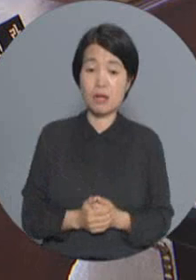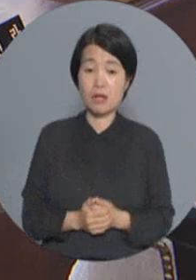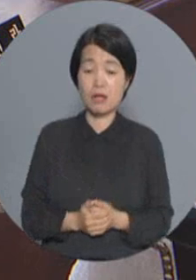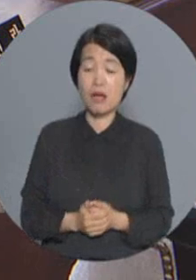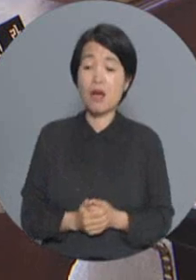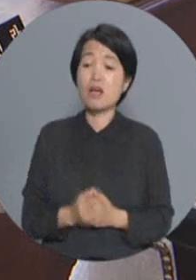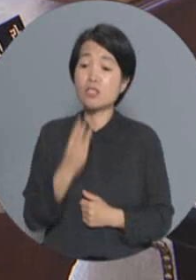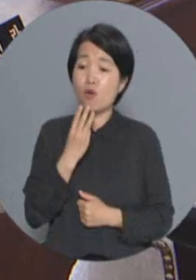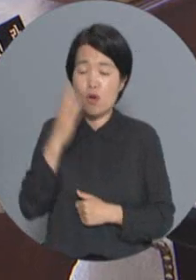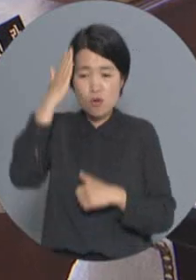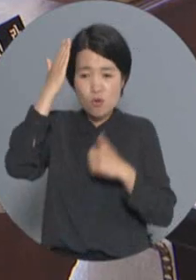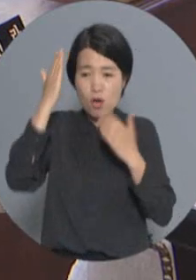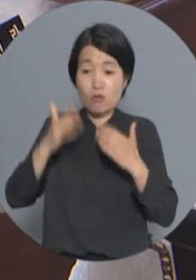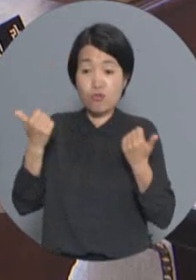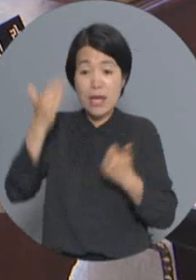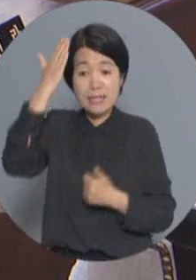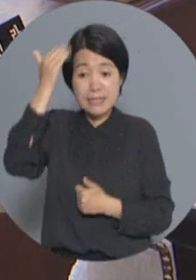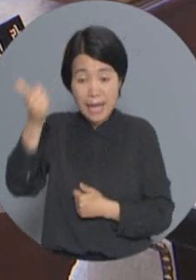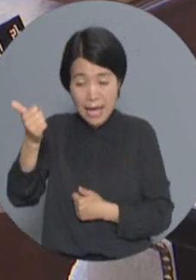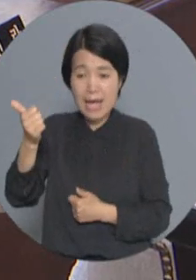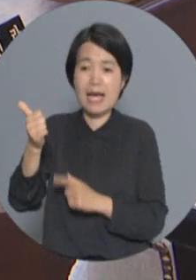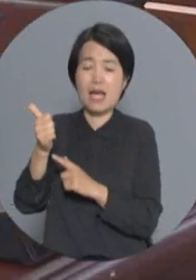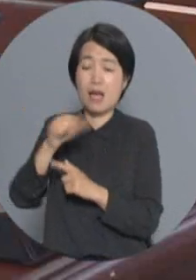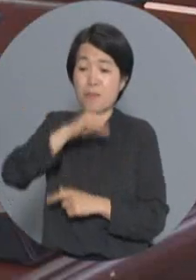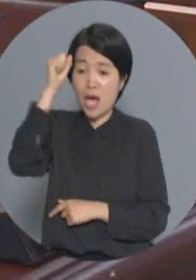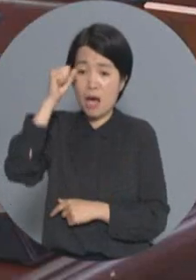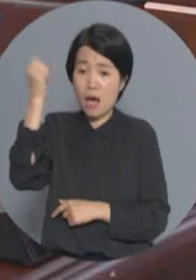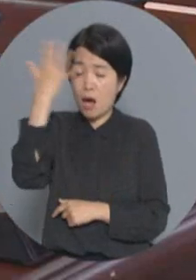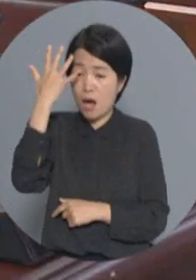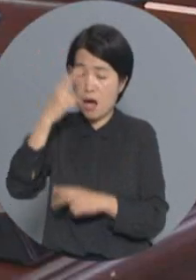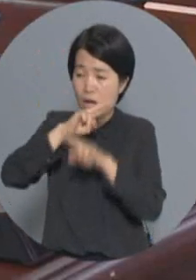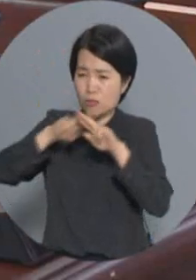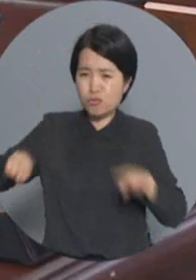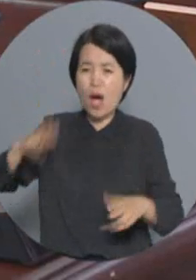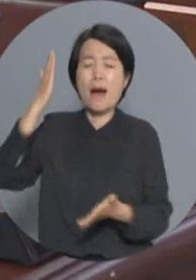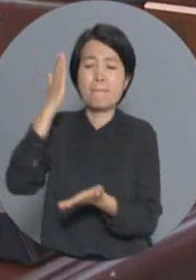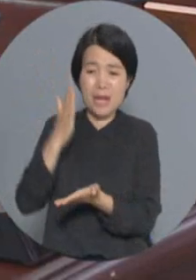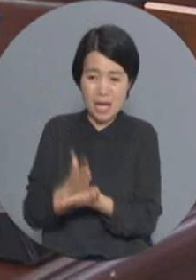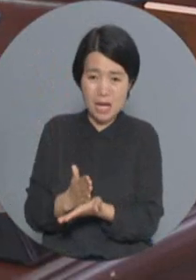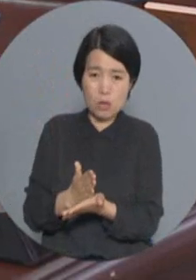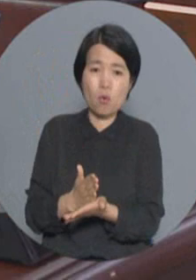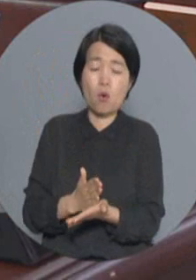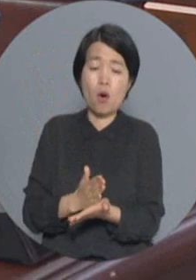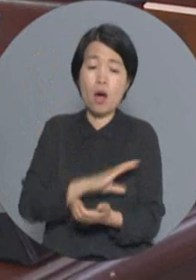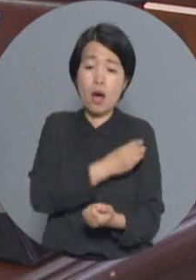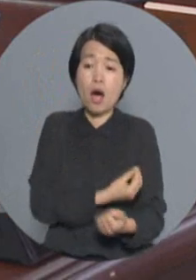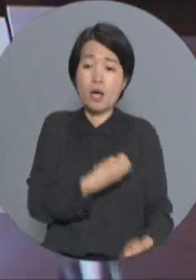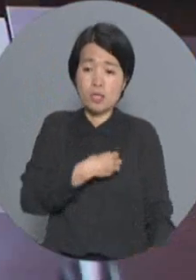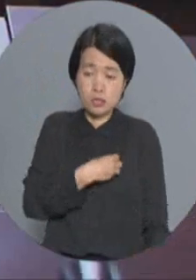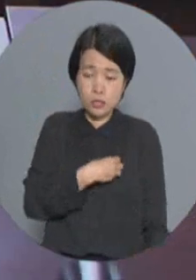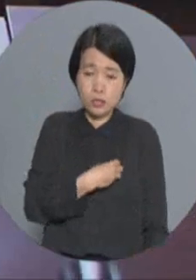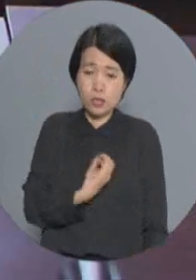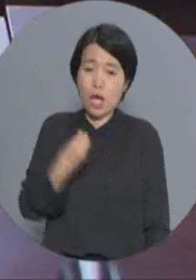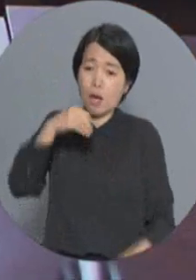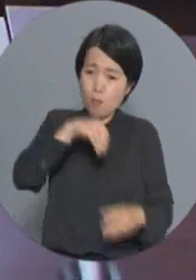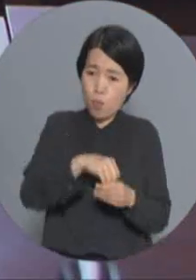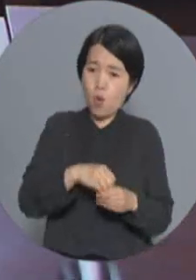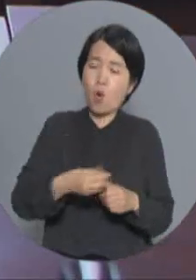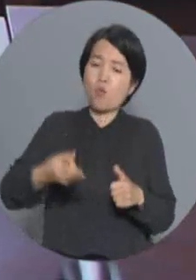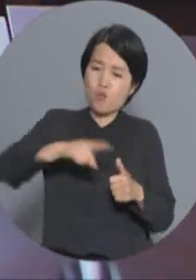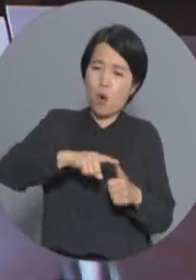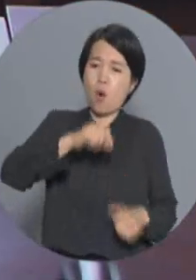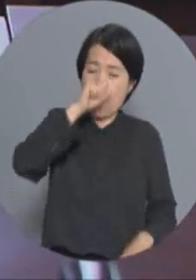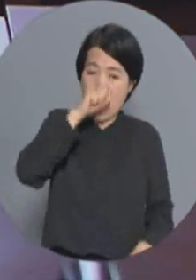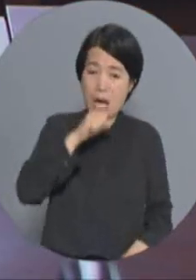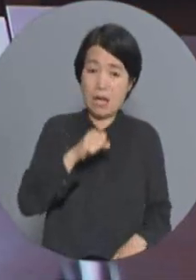선거와 같이 여론과 선거 결과가 달라지는 것을 맞고 당원들의 참여도 확대하자는 취지입니다 다만 시간이